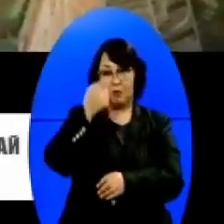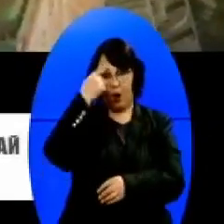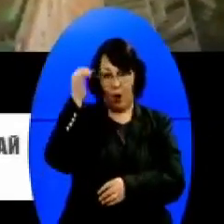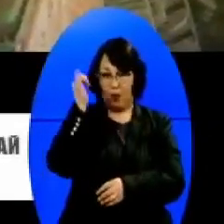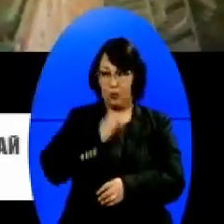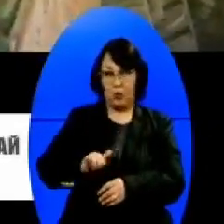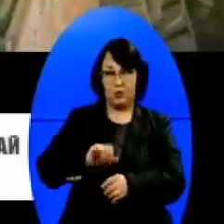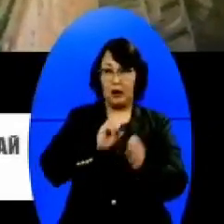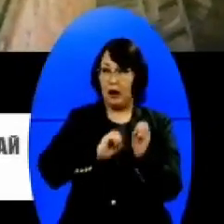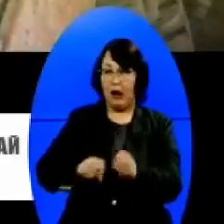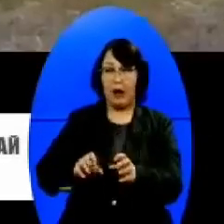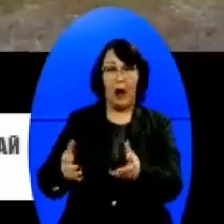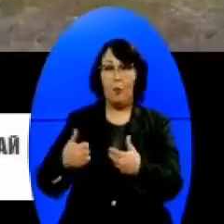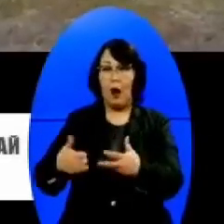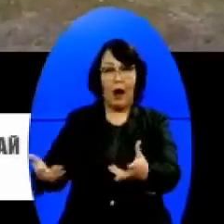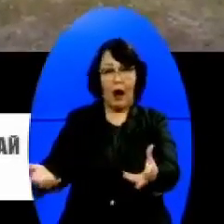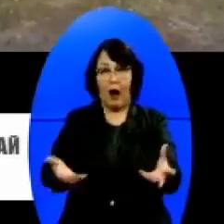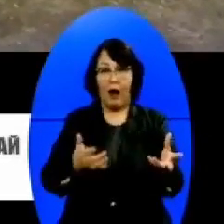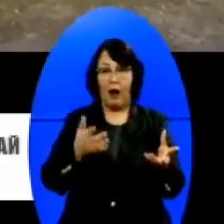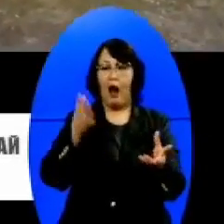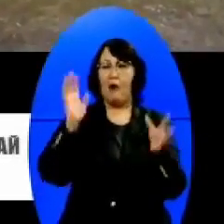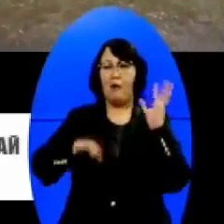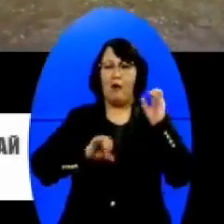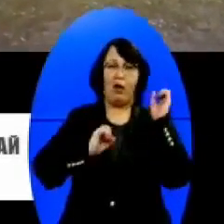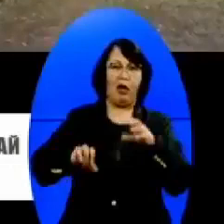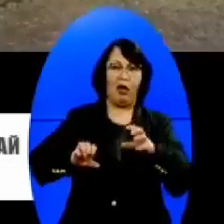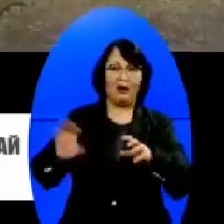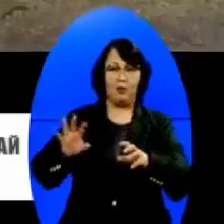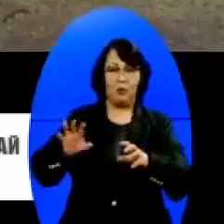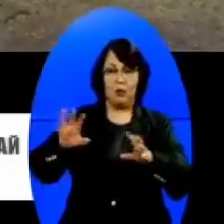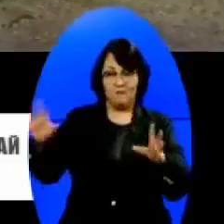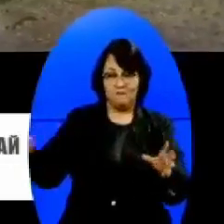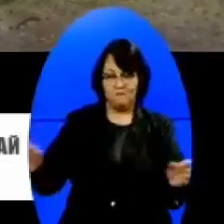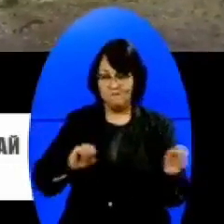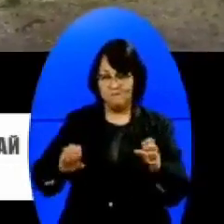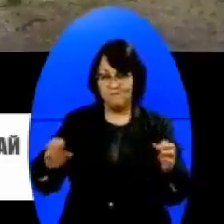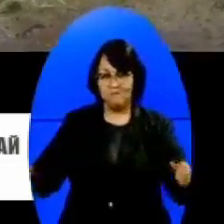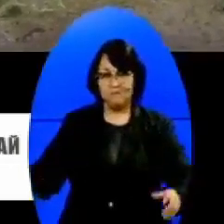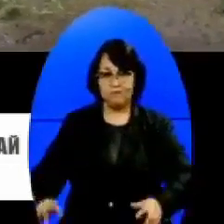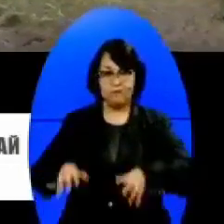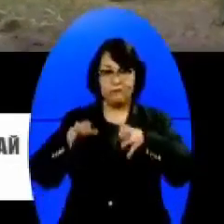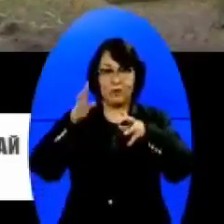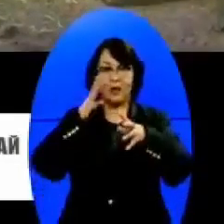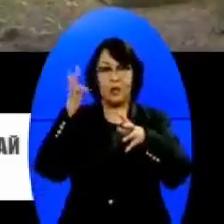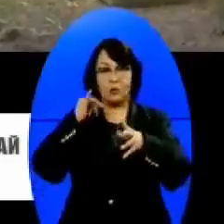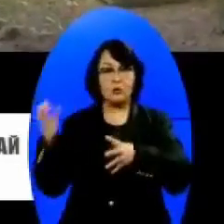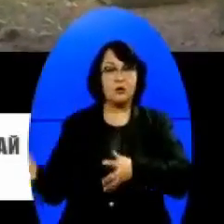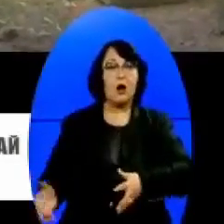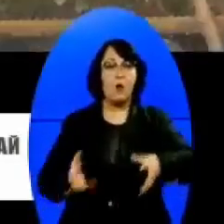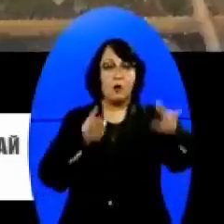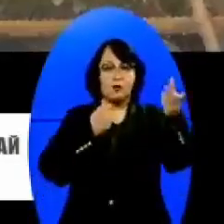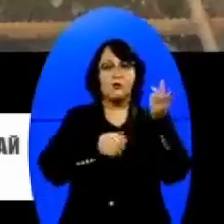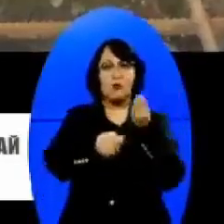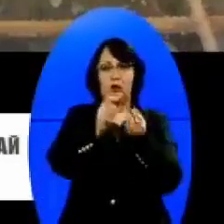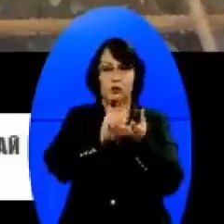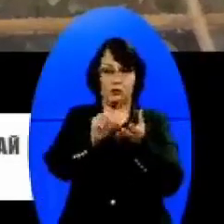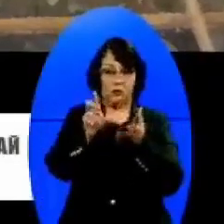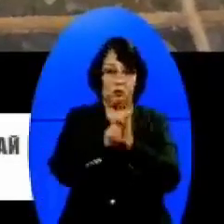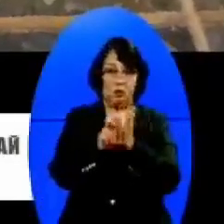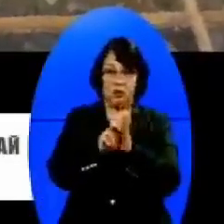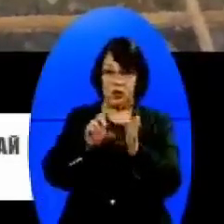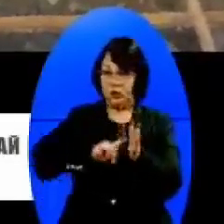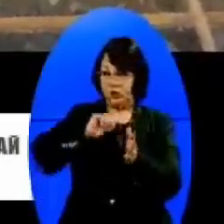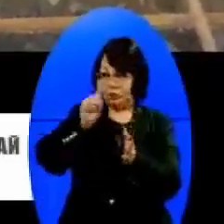дахин боловсруулах үйлдвэргүй улс орнууд гадагшаа экспортлох боломжтой. Гэхдээ одоогийн байдлаар ийм зөвшөөрөл авсан байгууллага байхгүй